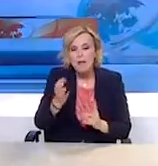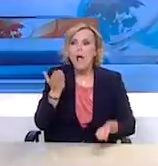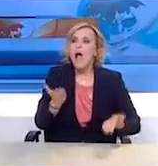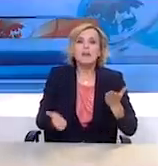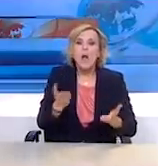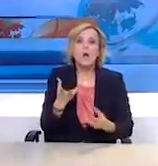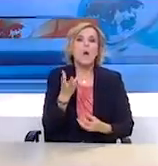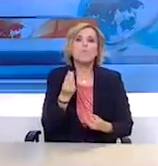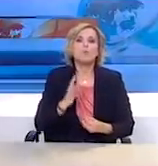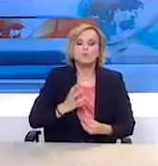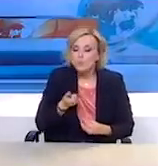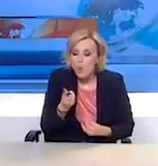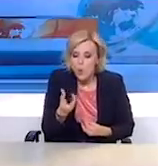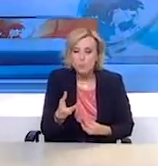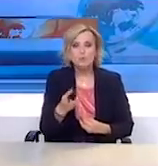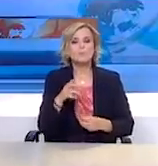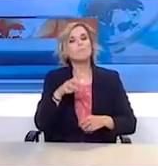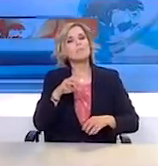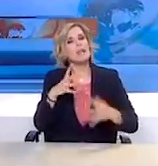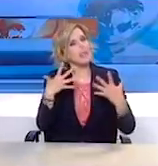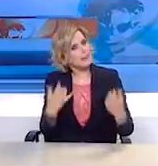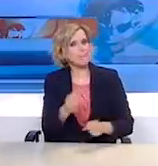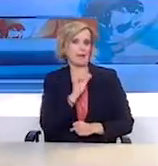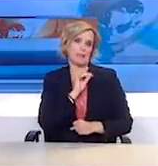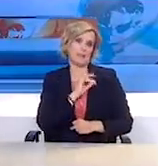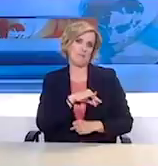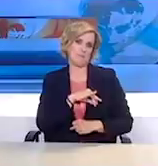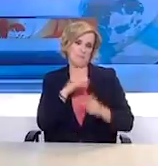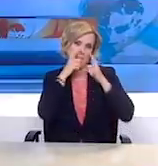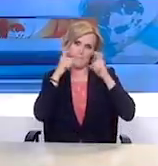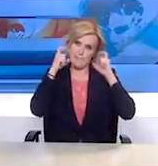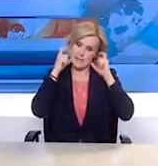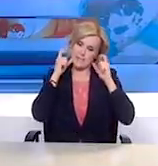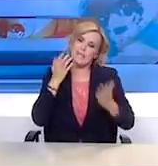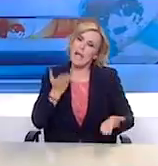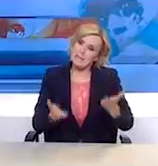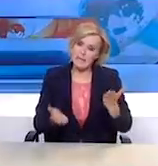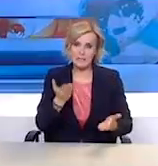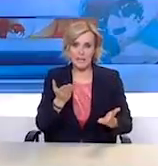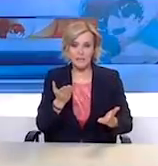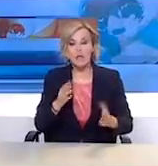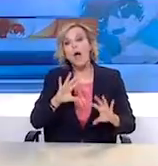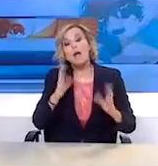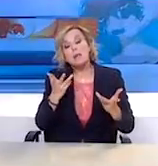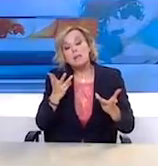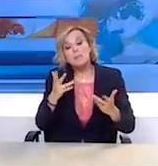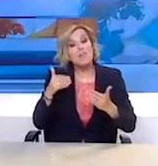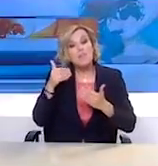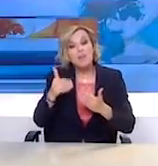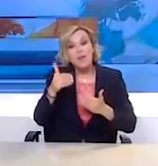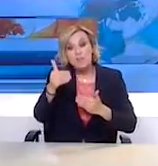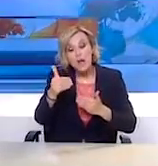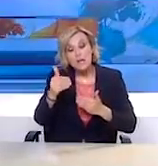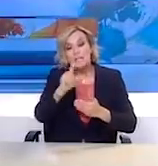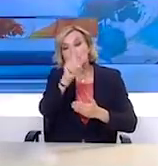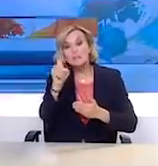υγρωτισμού θα μπορούσαν να υπάρξουν ωφέλη από τη χρήση της μάσκας και θα πρέπει να είμαστε έτοιμοι για τυχόν εφαρμογή ενός παρόμοιου μέτρου